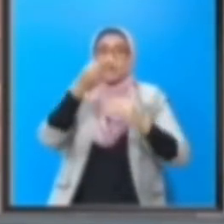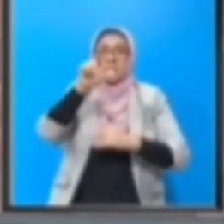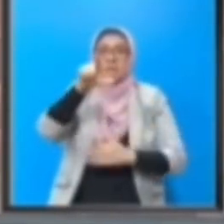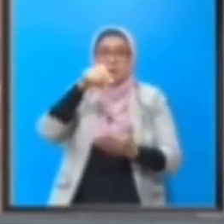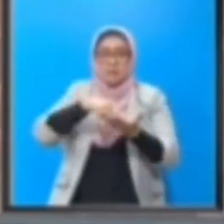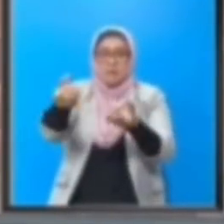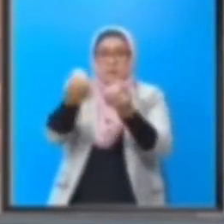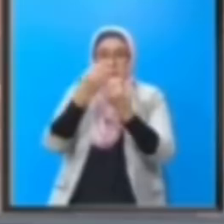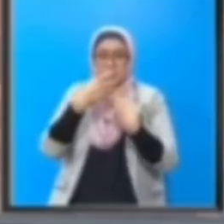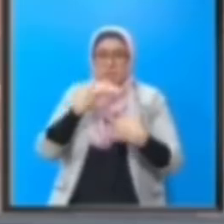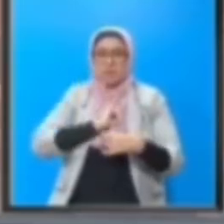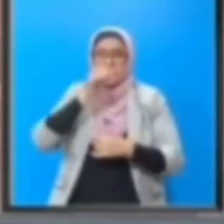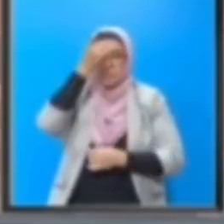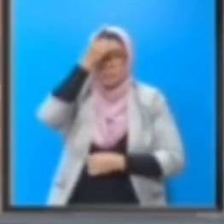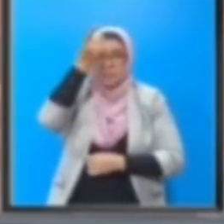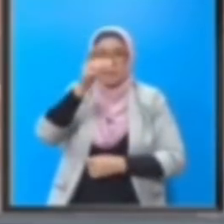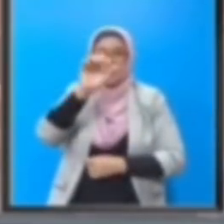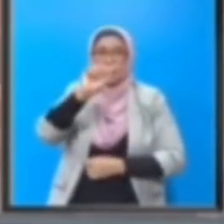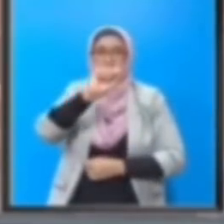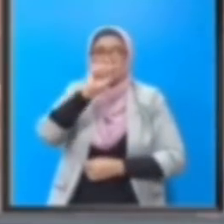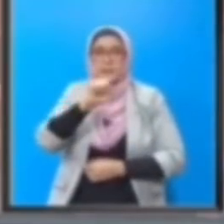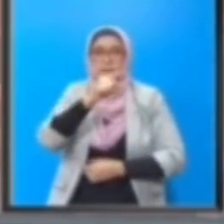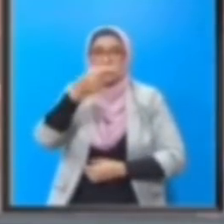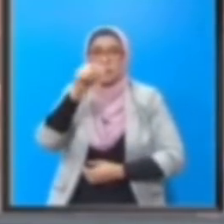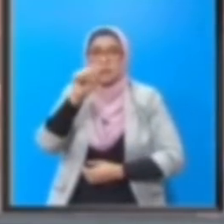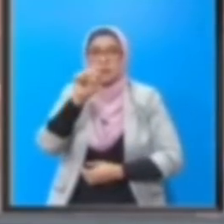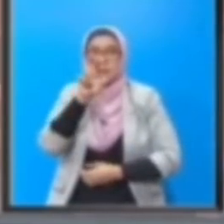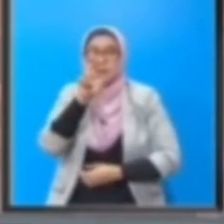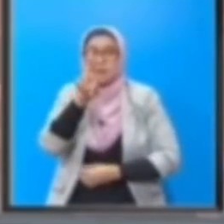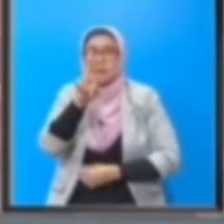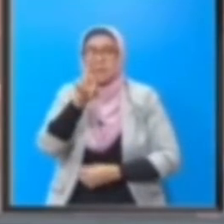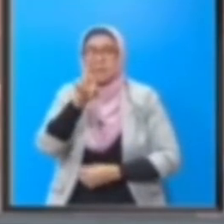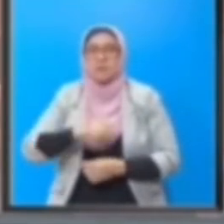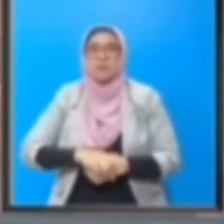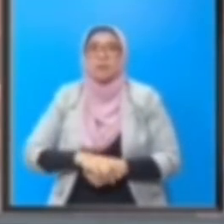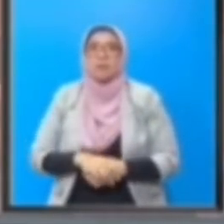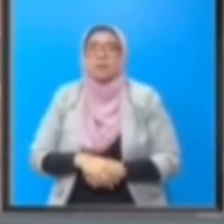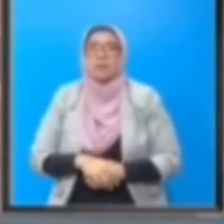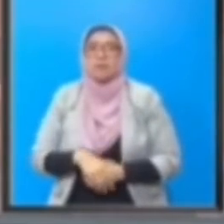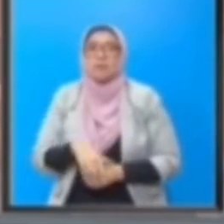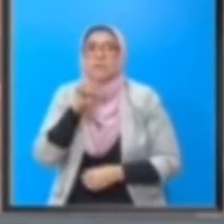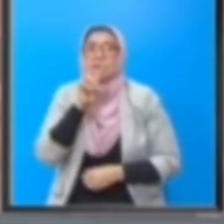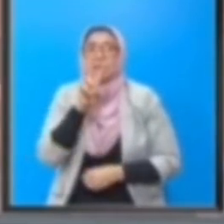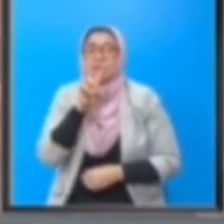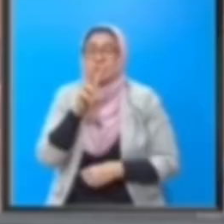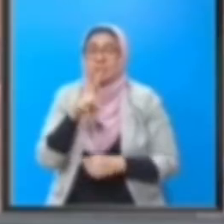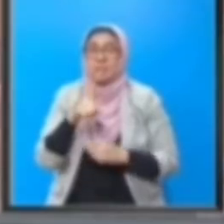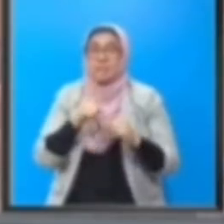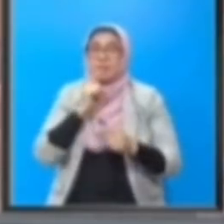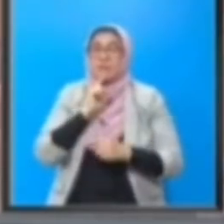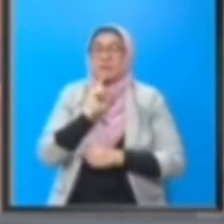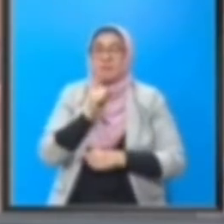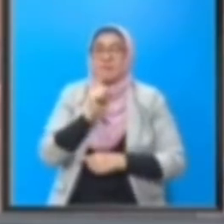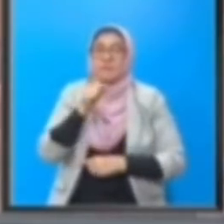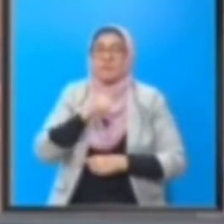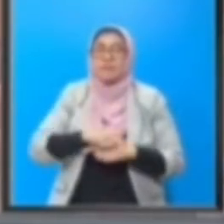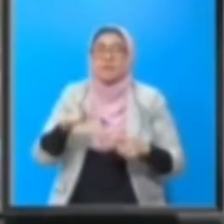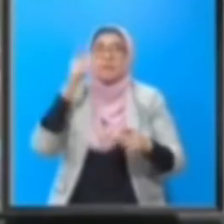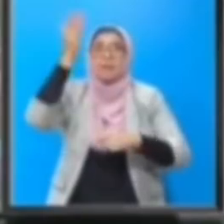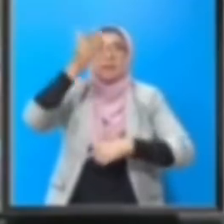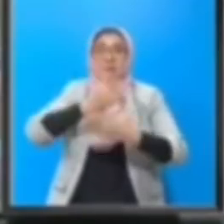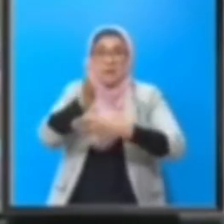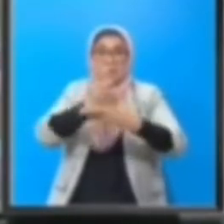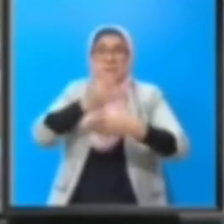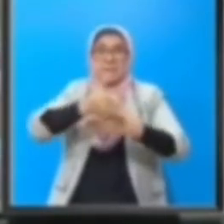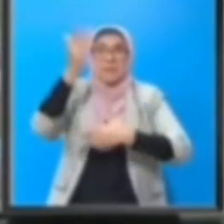saya. Datuk Azhar Azizan Harun yang dipertua Dewan Rakyat 1 Disember 2020. Terima kasih.